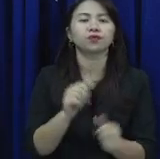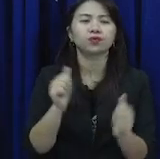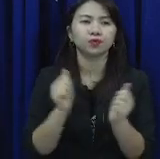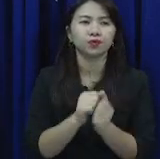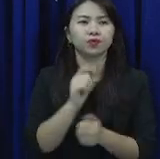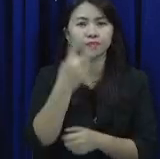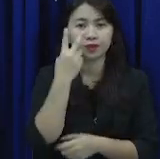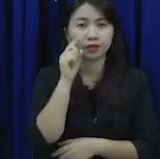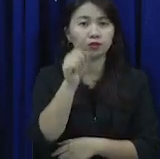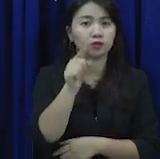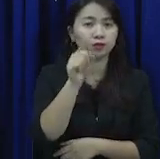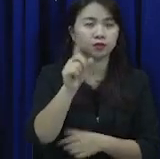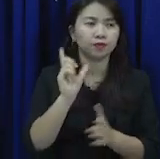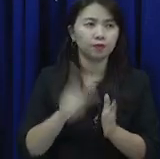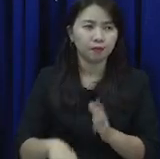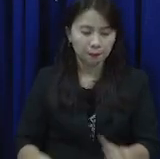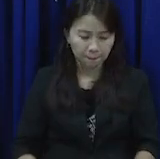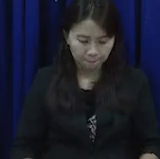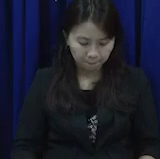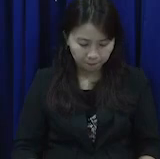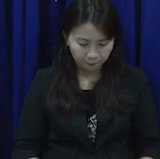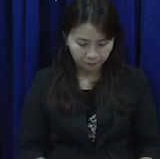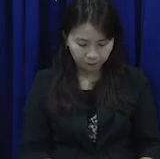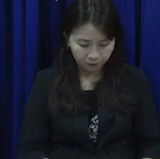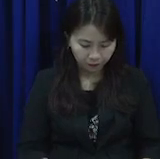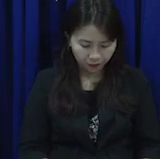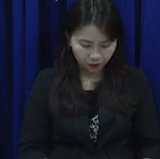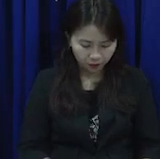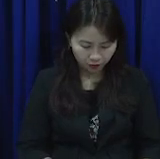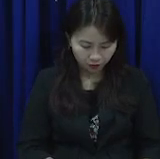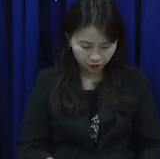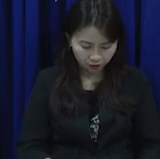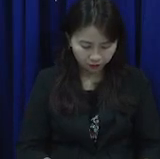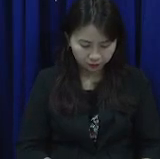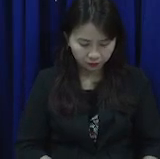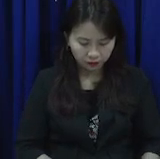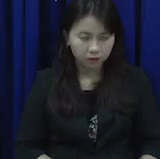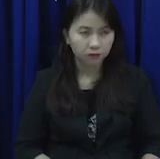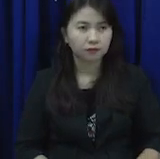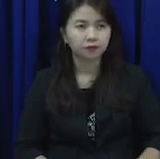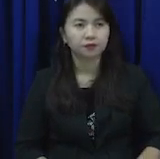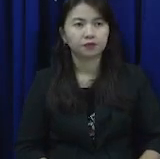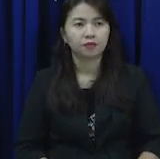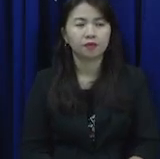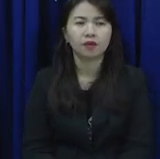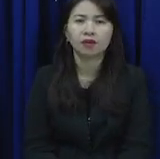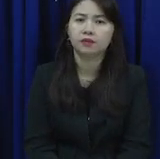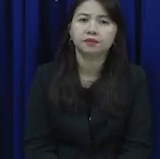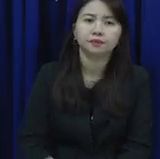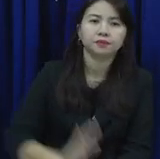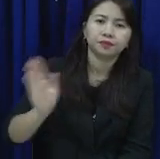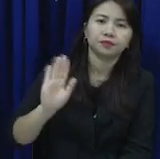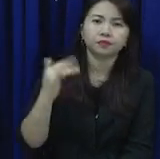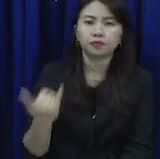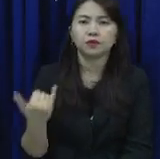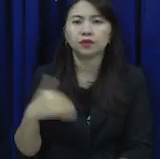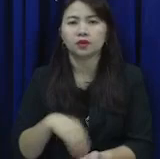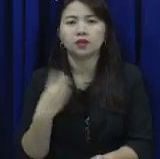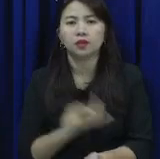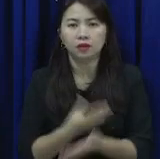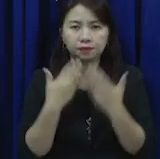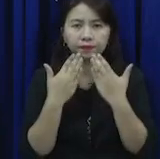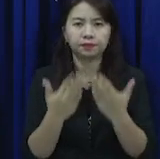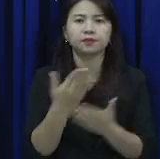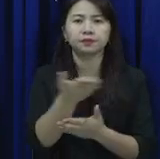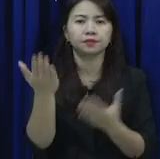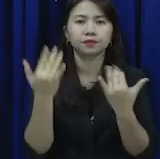sa ating staying Alive program All right muli Maraming maraming salamat and of course in behalf of our staff here kami nagpapasalamat na kayo